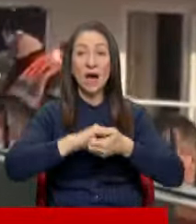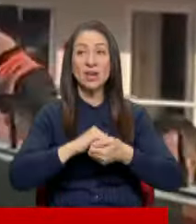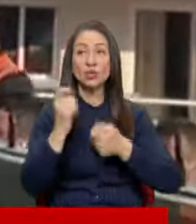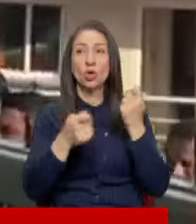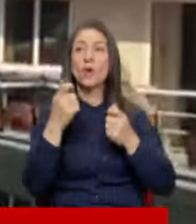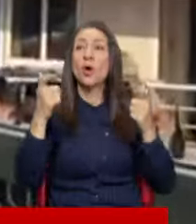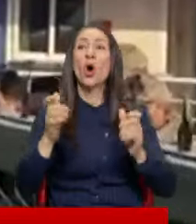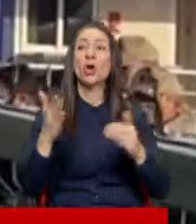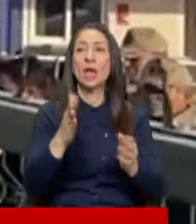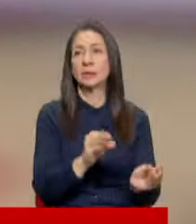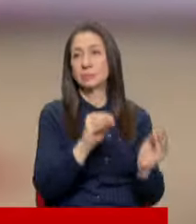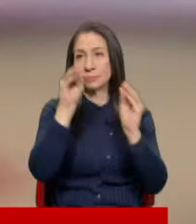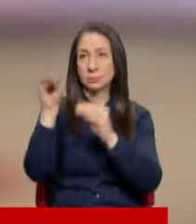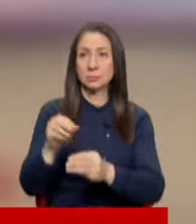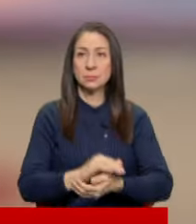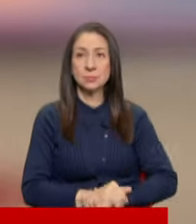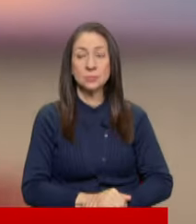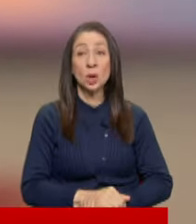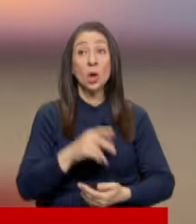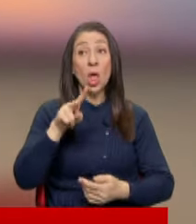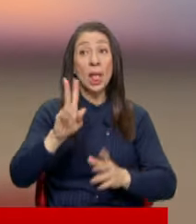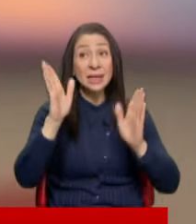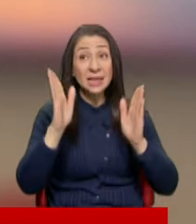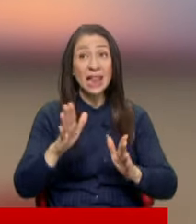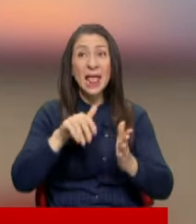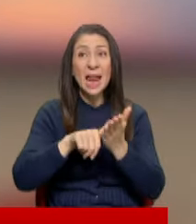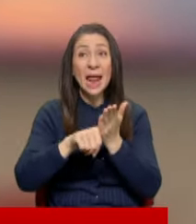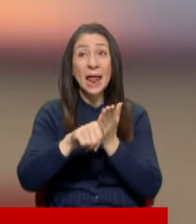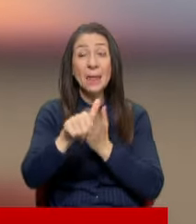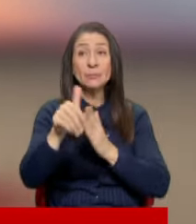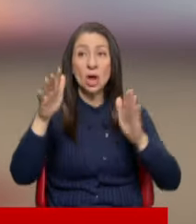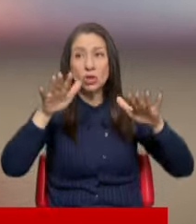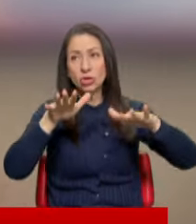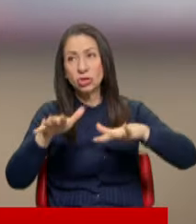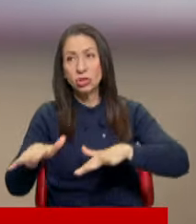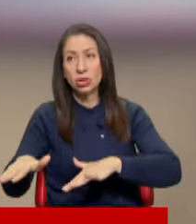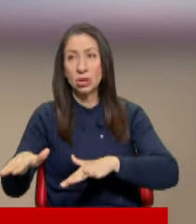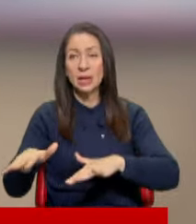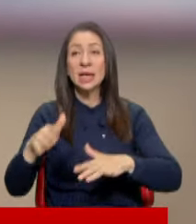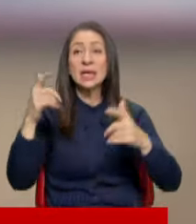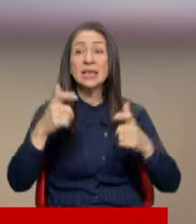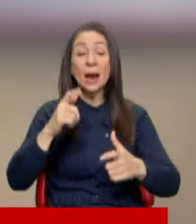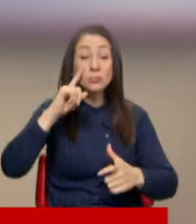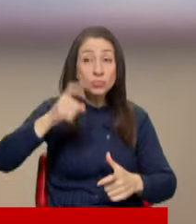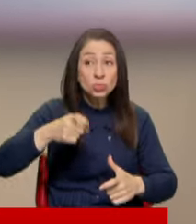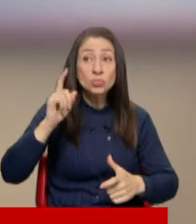görevlisinin bulunduğu odaya alındılar Yollar dahil tamamı aşağı Abi şimdi yer tespiti